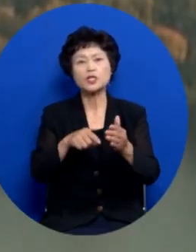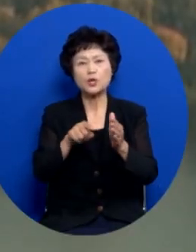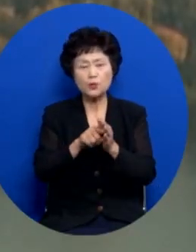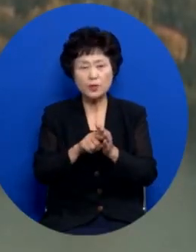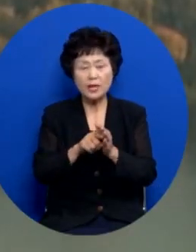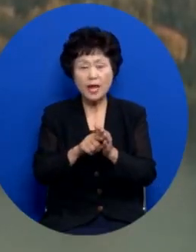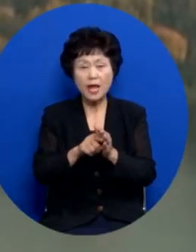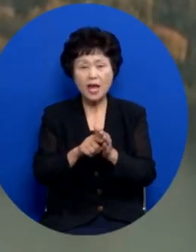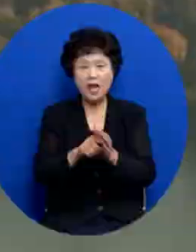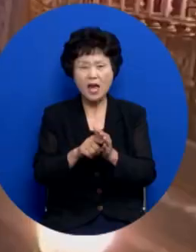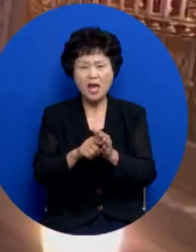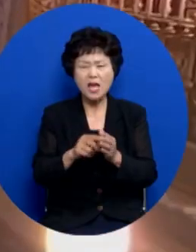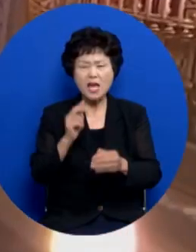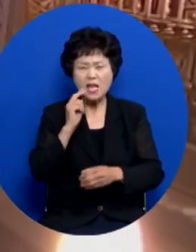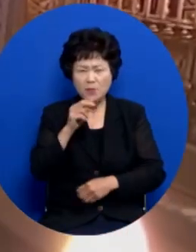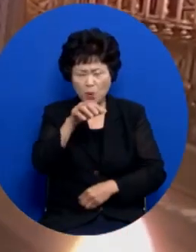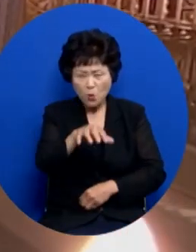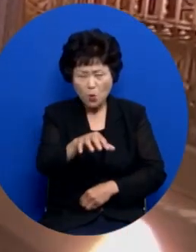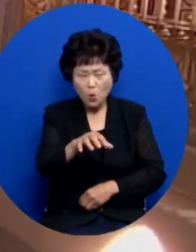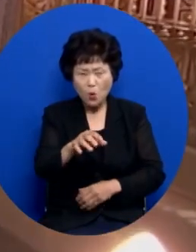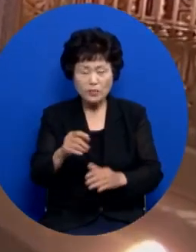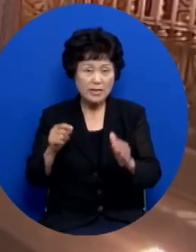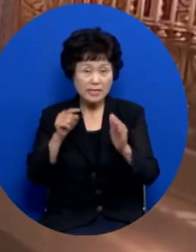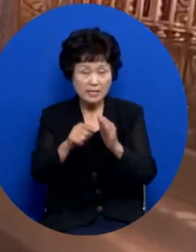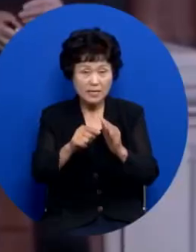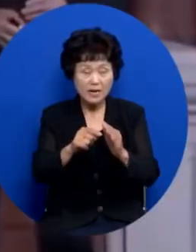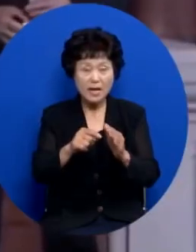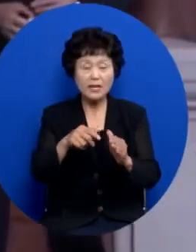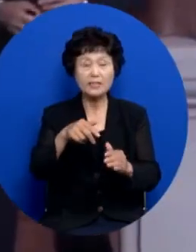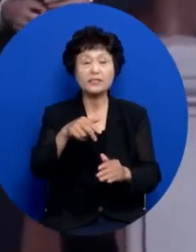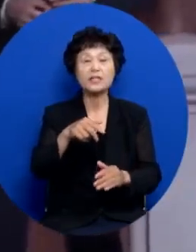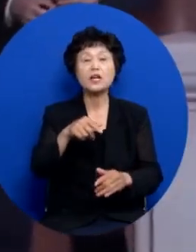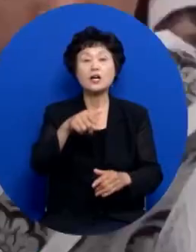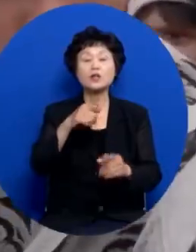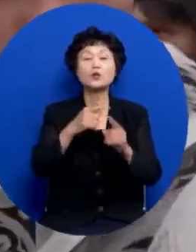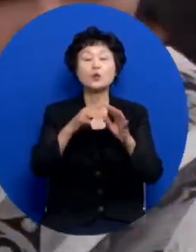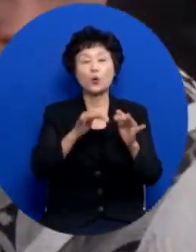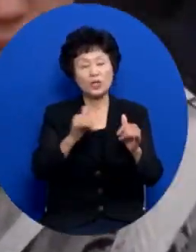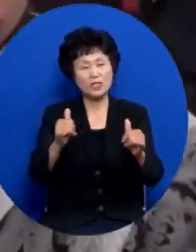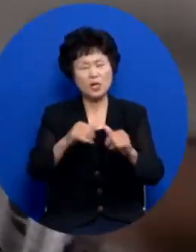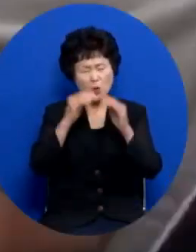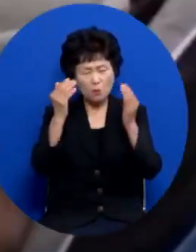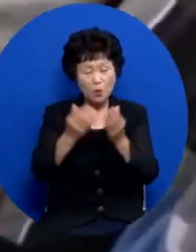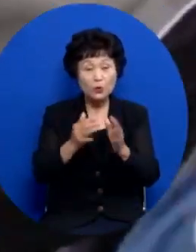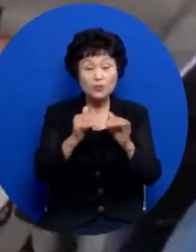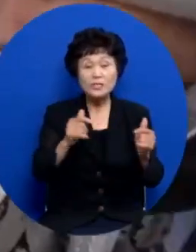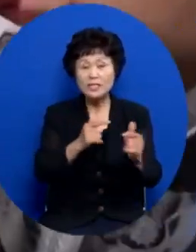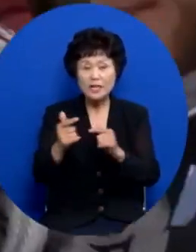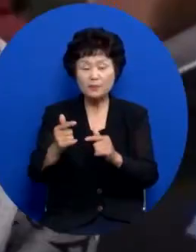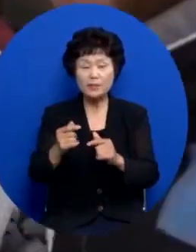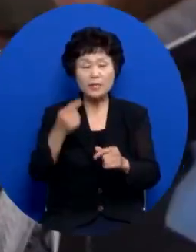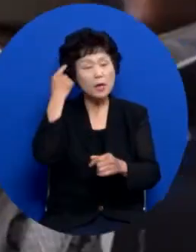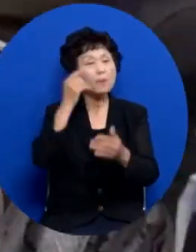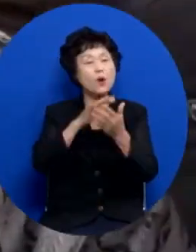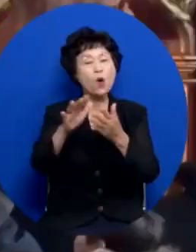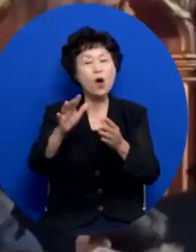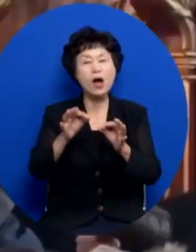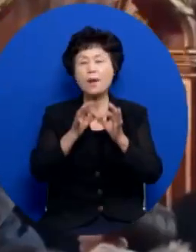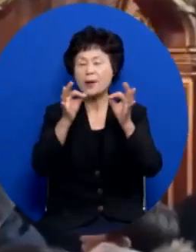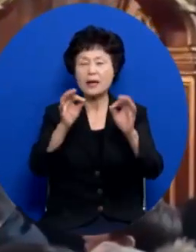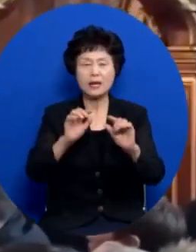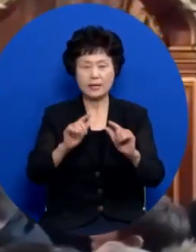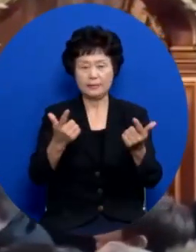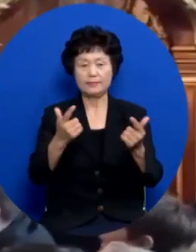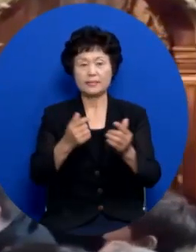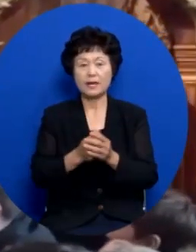신부들. 그러나 모든 성직자가 평화를 외친 것은 아닙니다. 러시아 정교회 카릴 총대주교는 미사 등